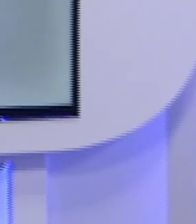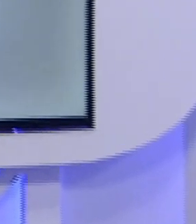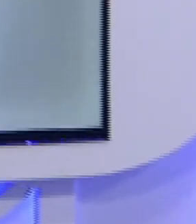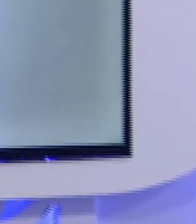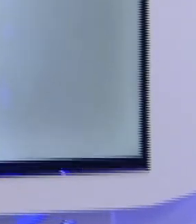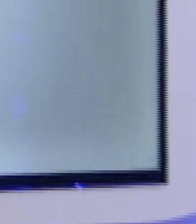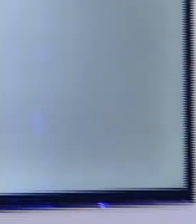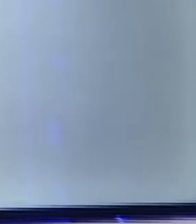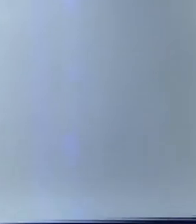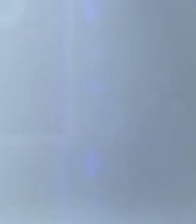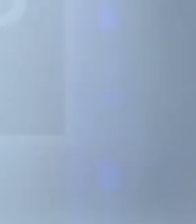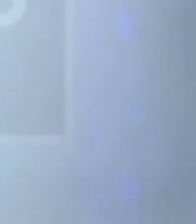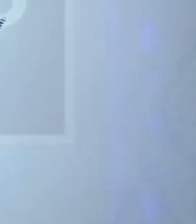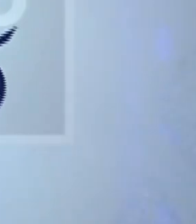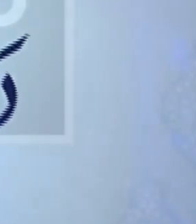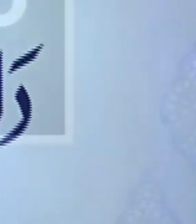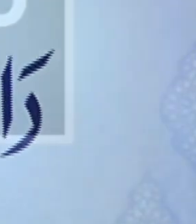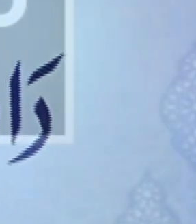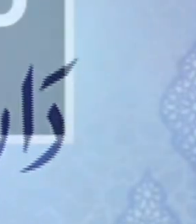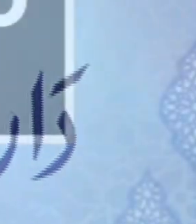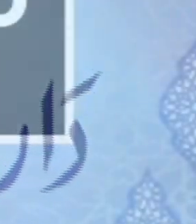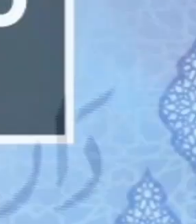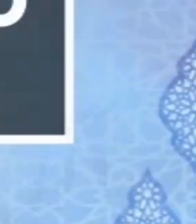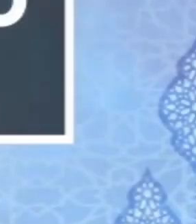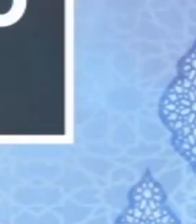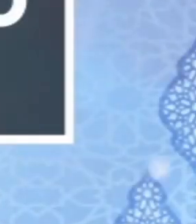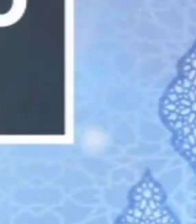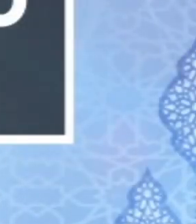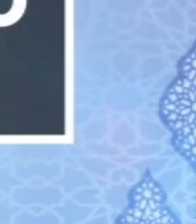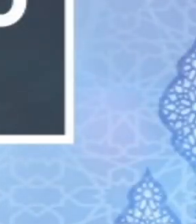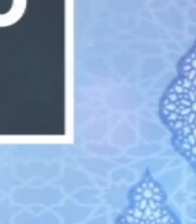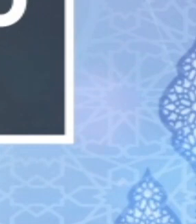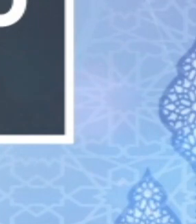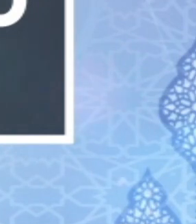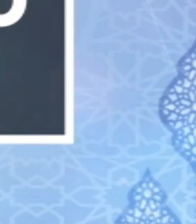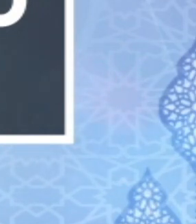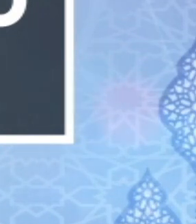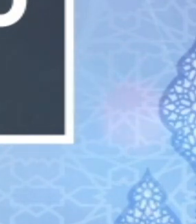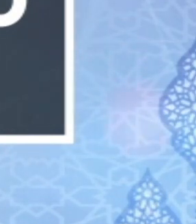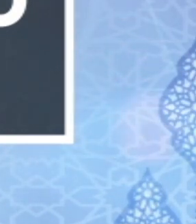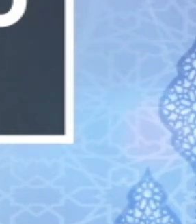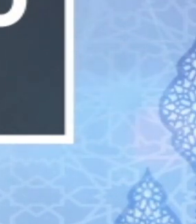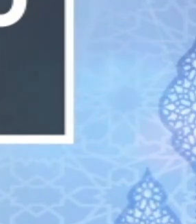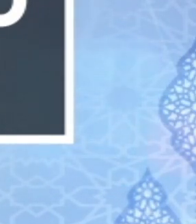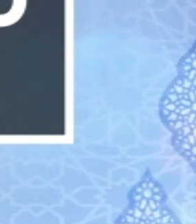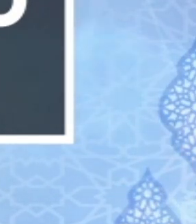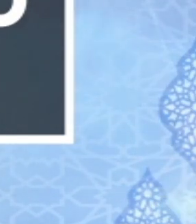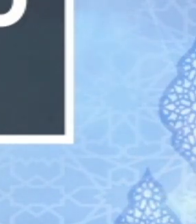شورى، فللإفتاء عندهم كنوز